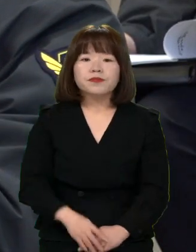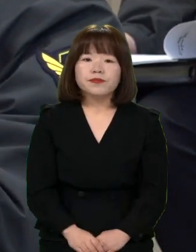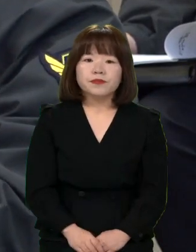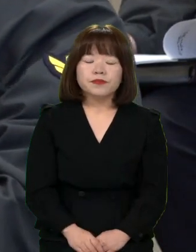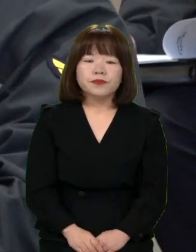들었습니다